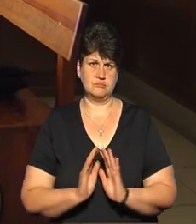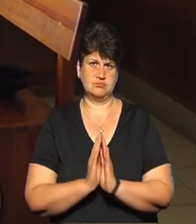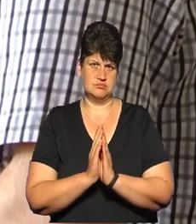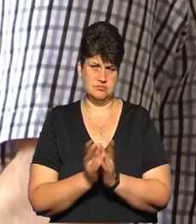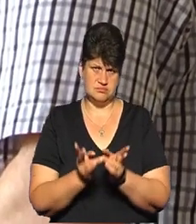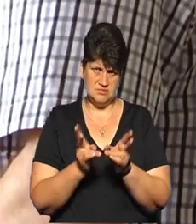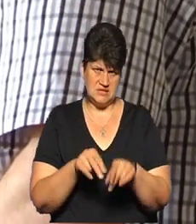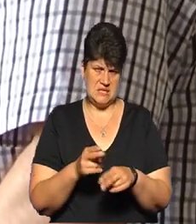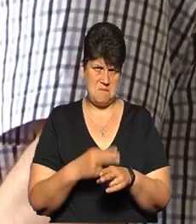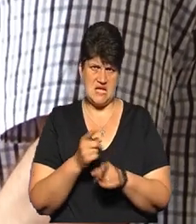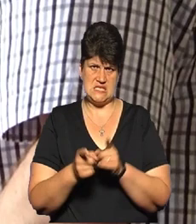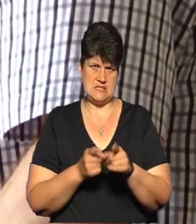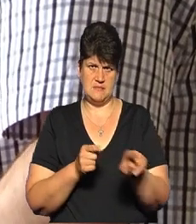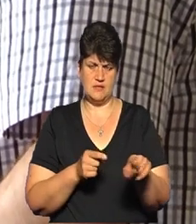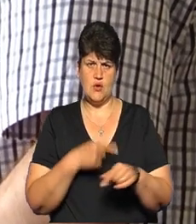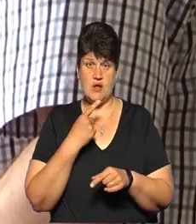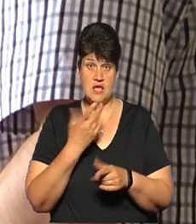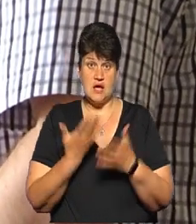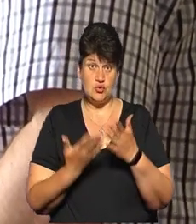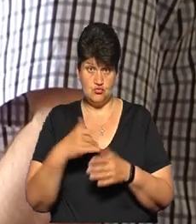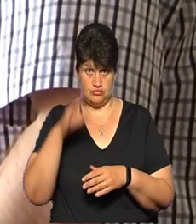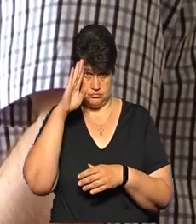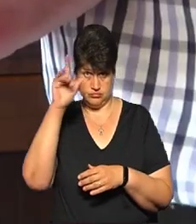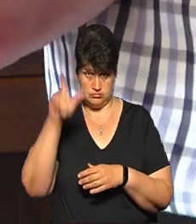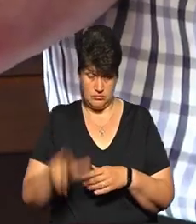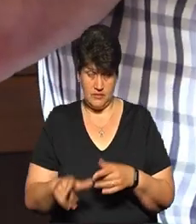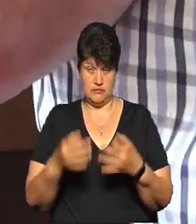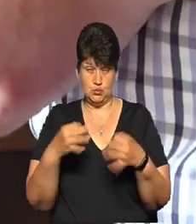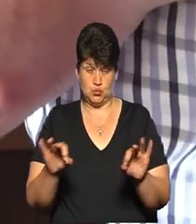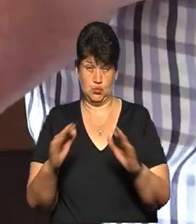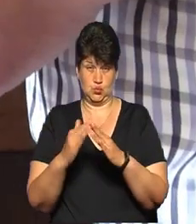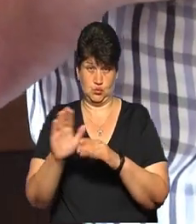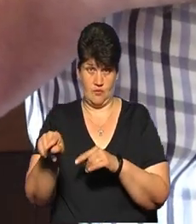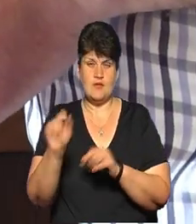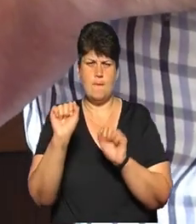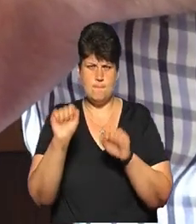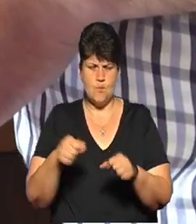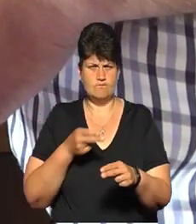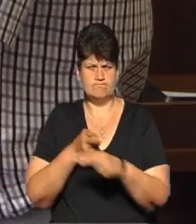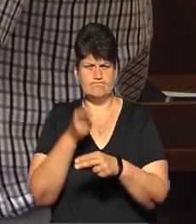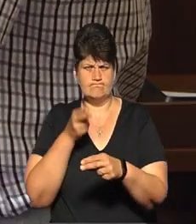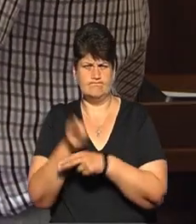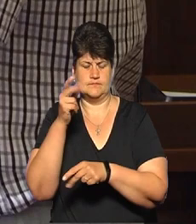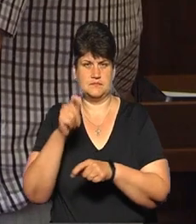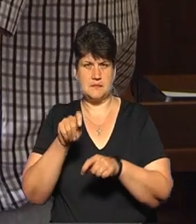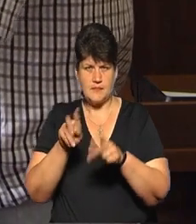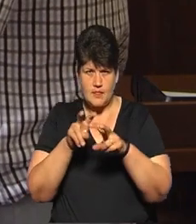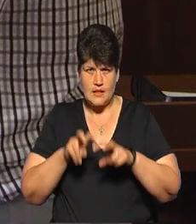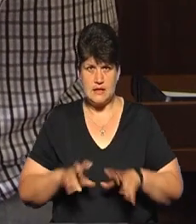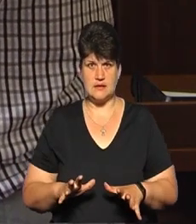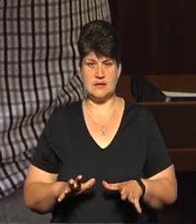без змін. За його словами, якщо підозрюваного відпустять під домашній арешт, він може перешкоджати слідству.